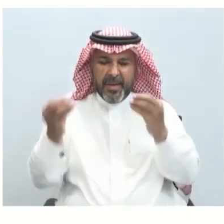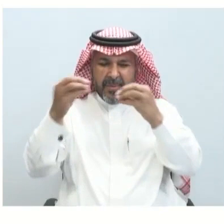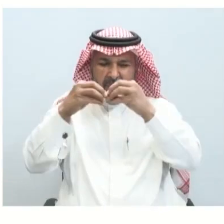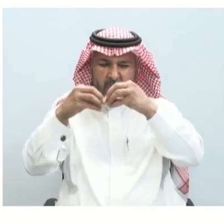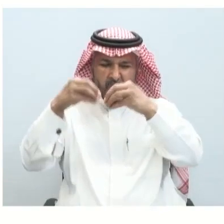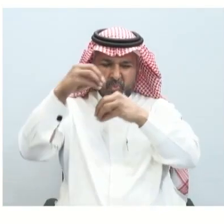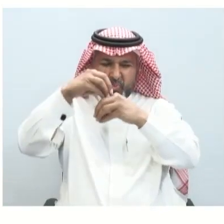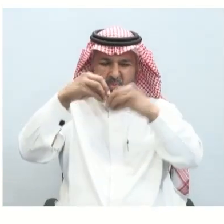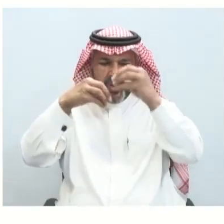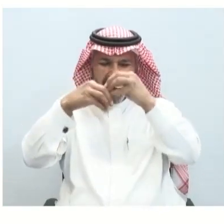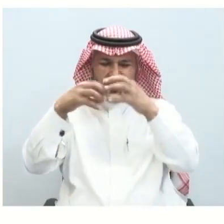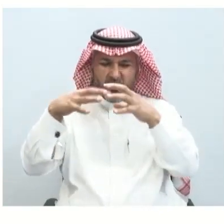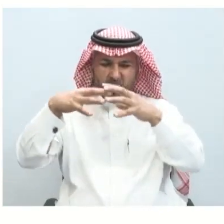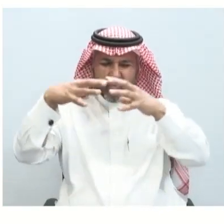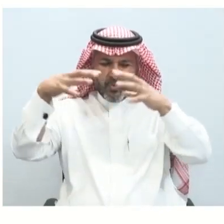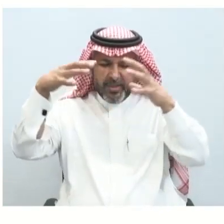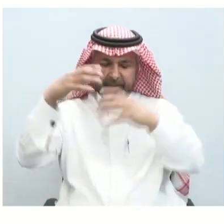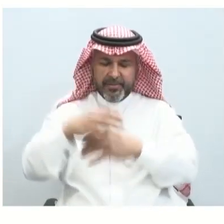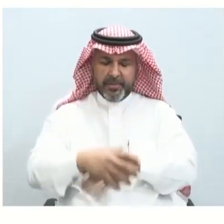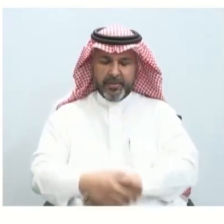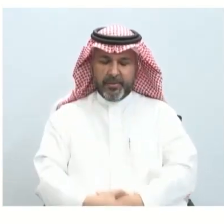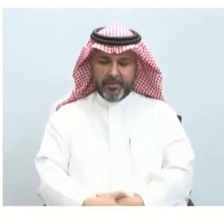اشاره تحفيز هذه الانقسامات